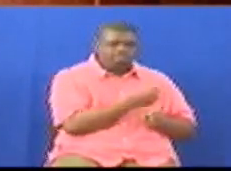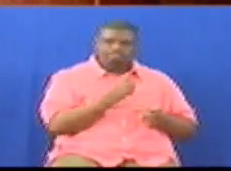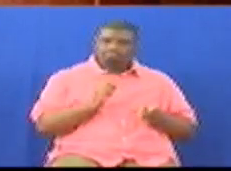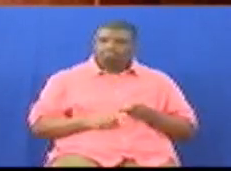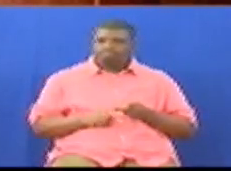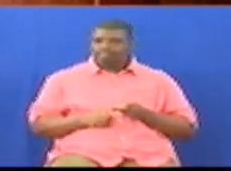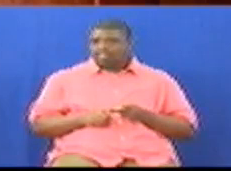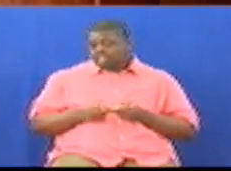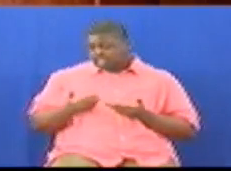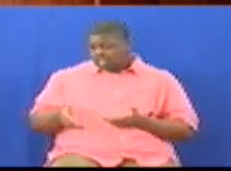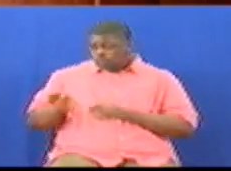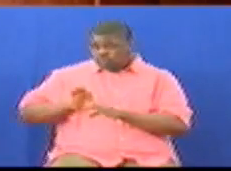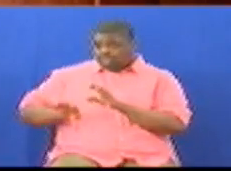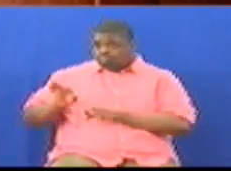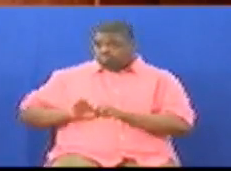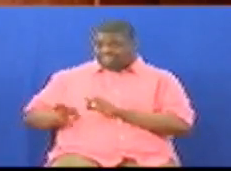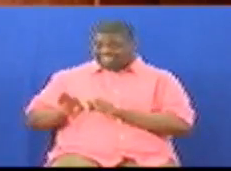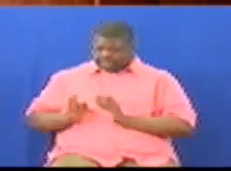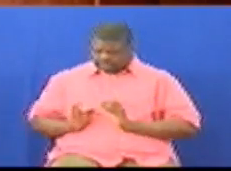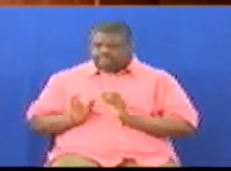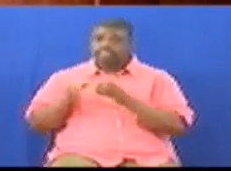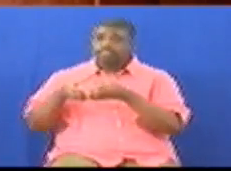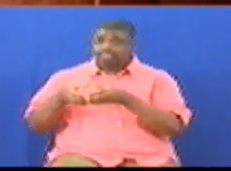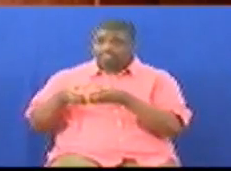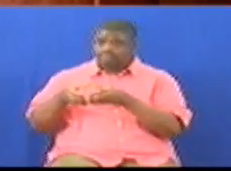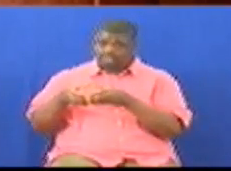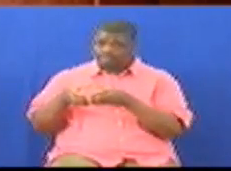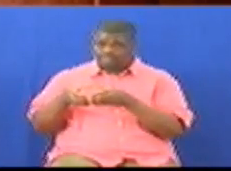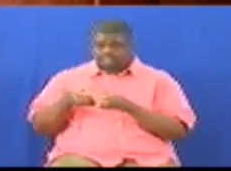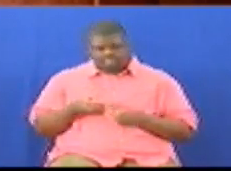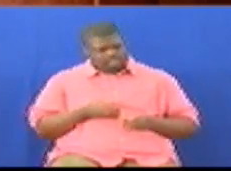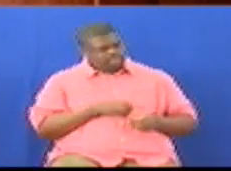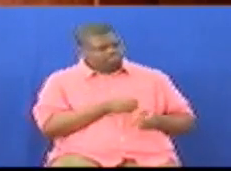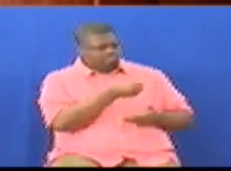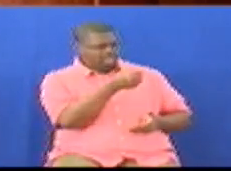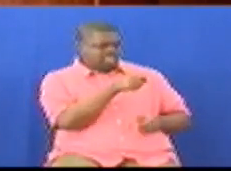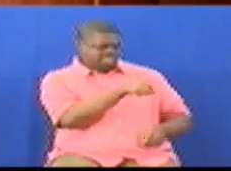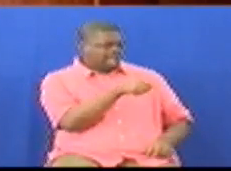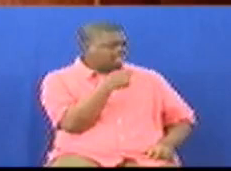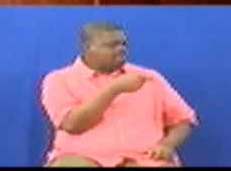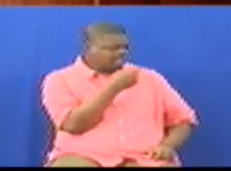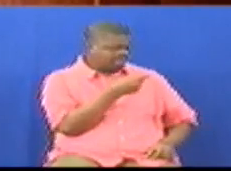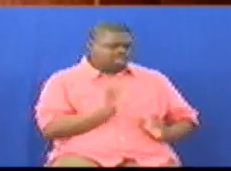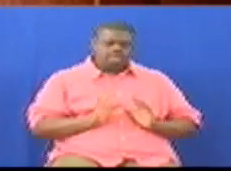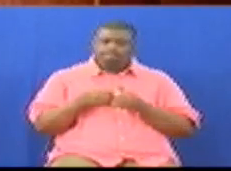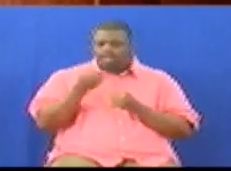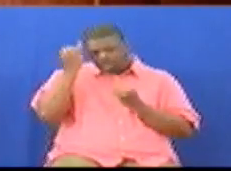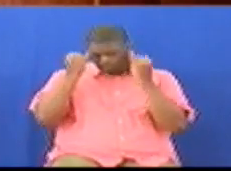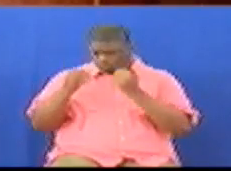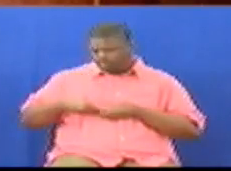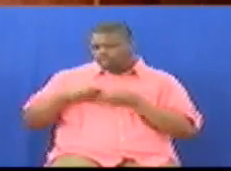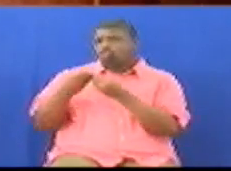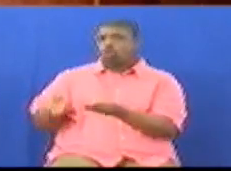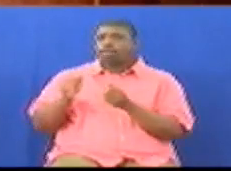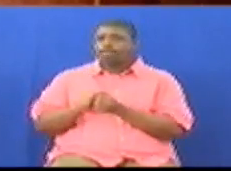Spika, katika uchambuzi wa mapitio ya bajeti na ya ofisi ya Rais TAMISEMI kwa mwaka wa fedha 2020, kamati ilitoa maoni na ushauri wa